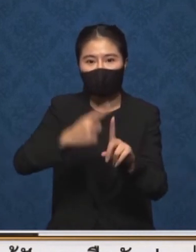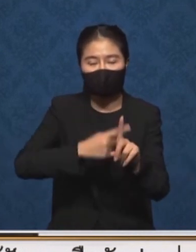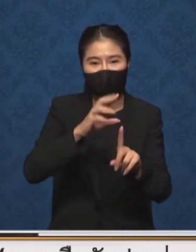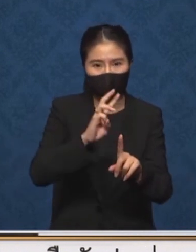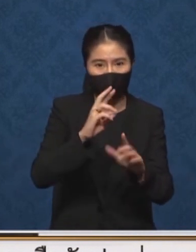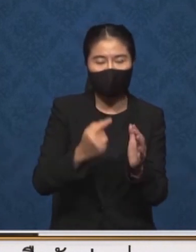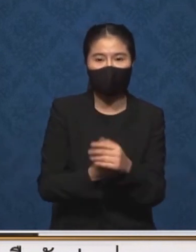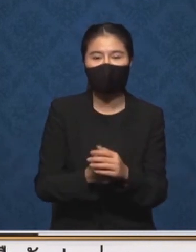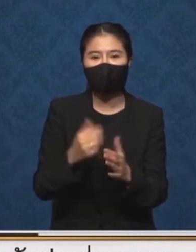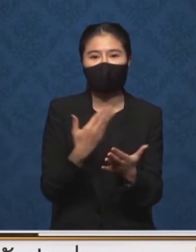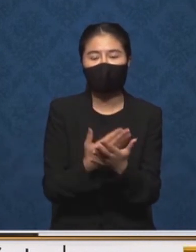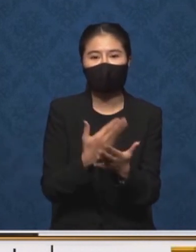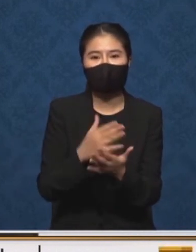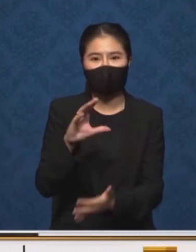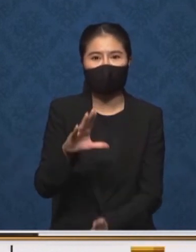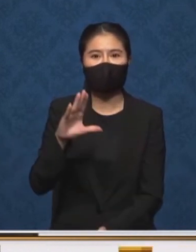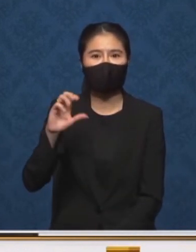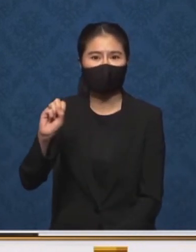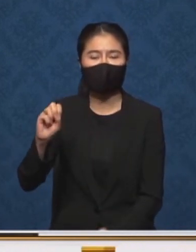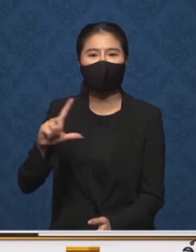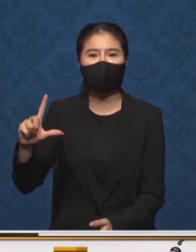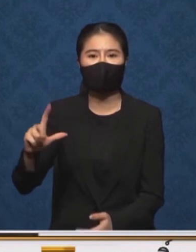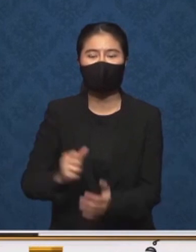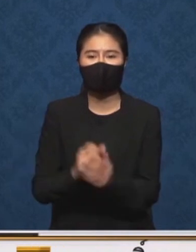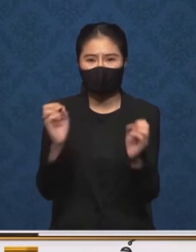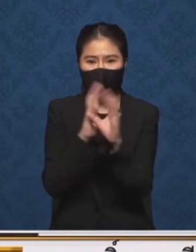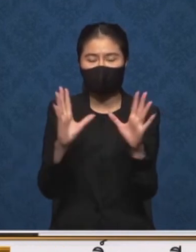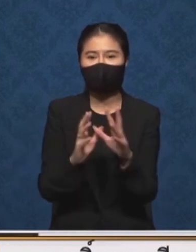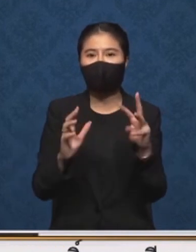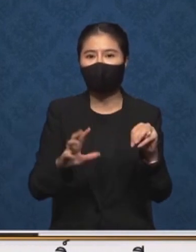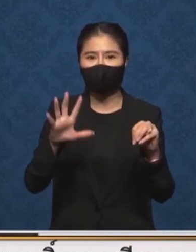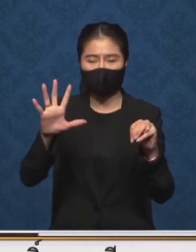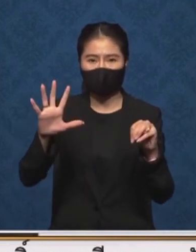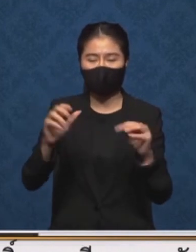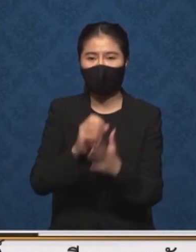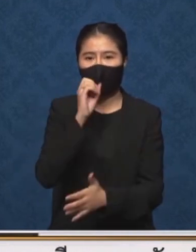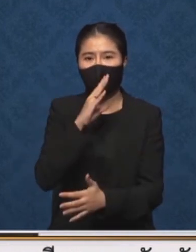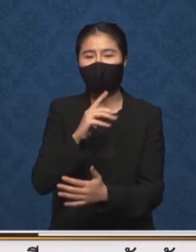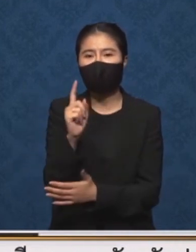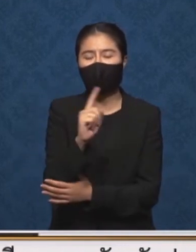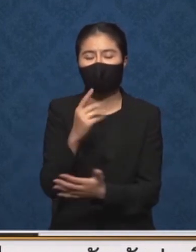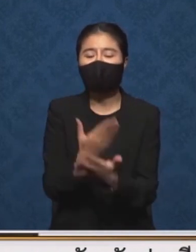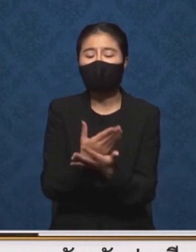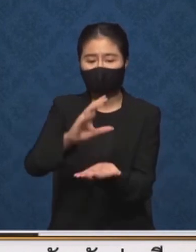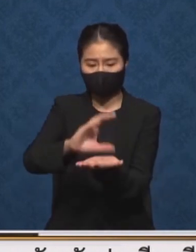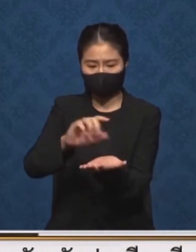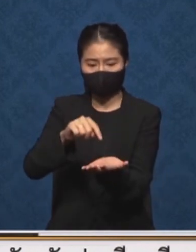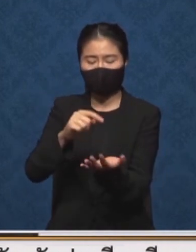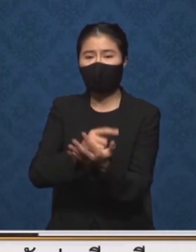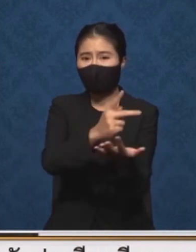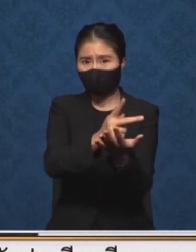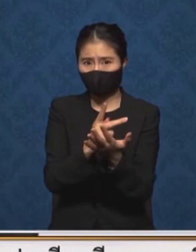้ามาเอกขอ 500,000 ล้าน วัสถุผสมกำหนดชัดเจนในมะตา 5บอกว่าใช้สำหับกู้